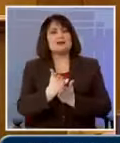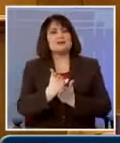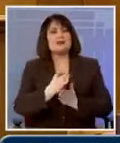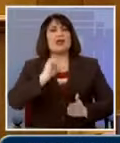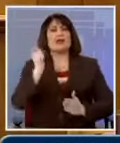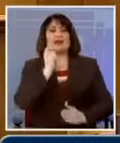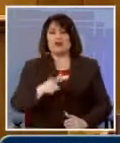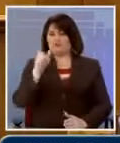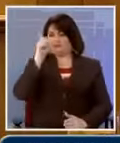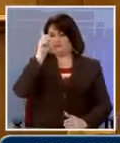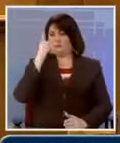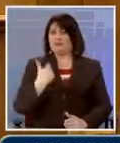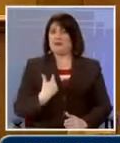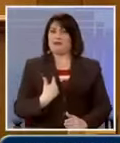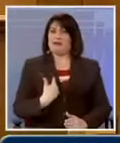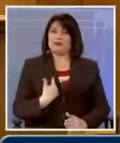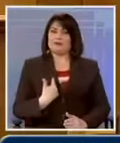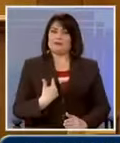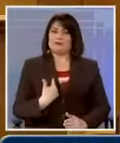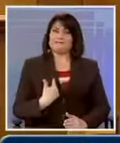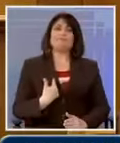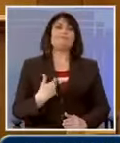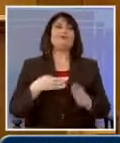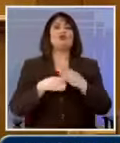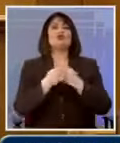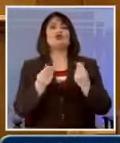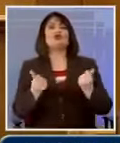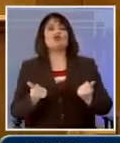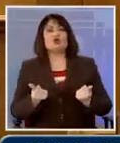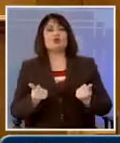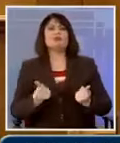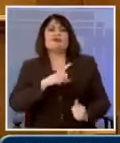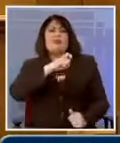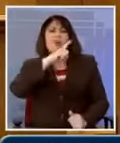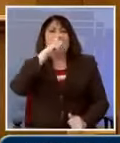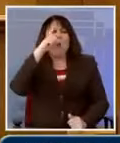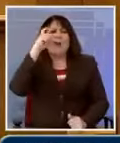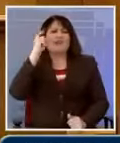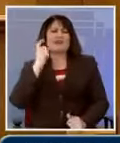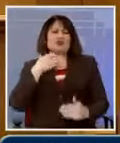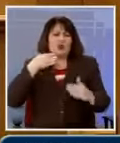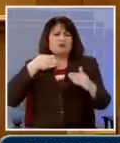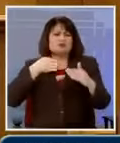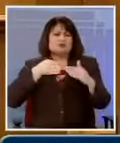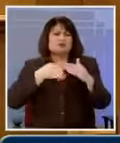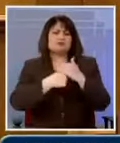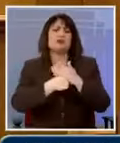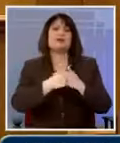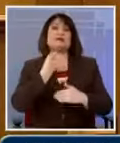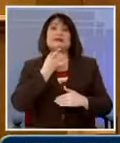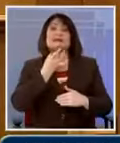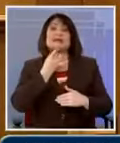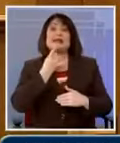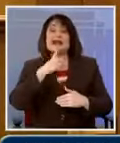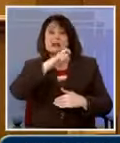εθνικά υπερήφανης περνάει μέσα από τις συμπληγάδες πέτρες μιας σκληρής